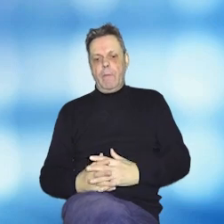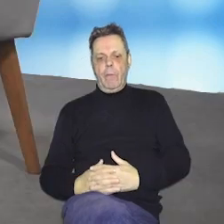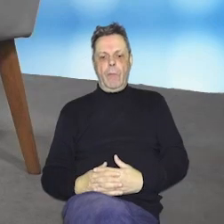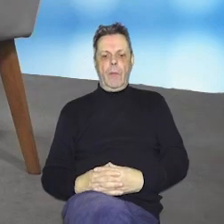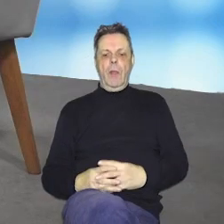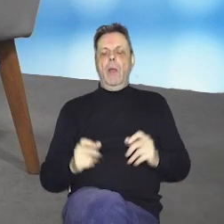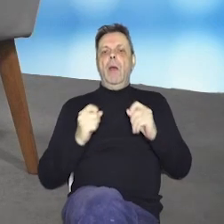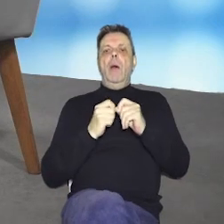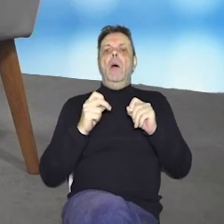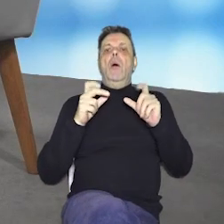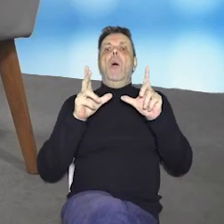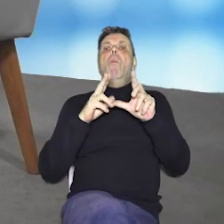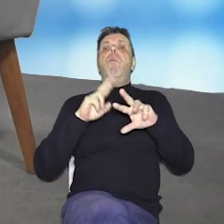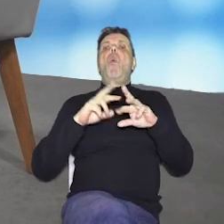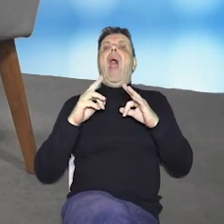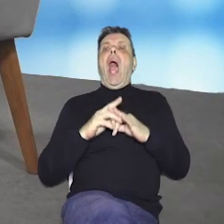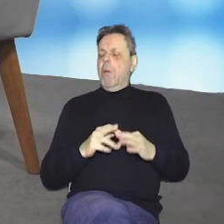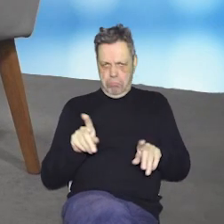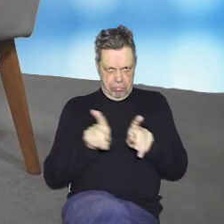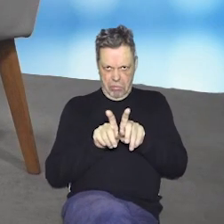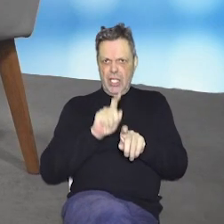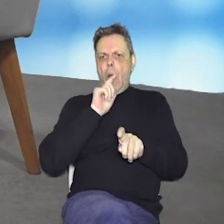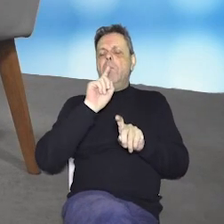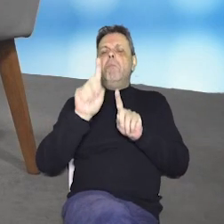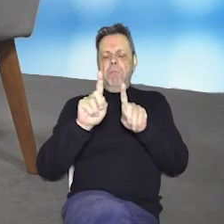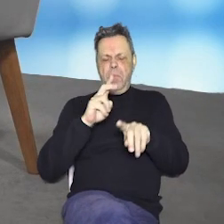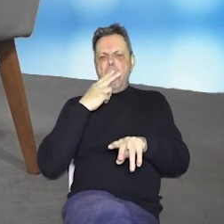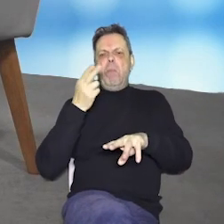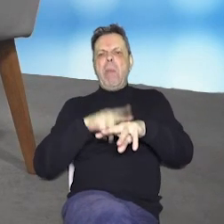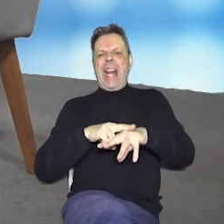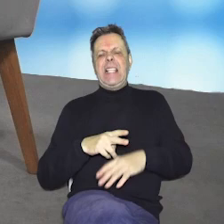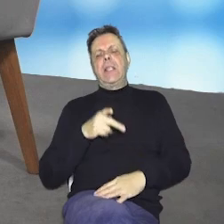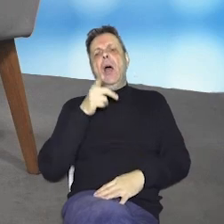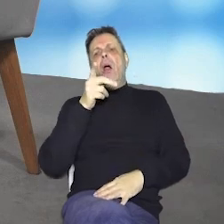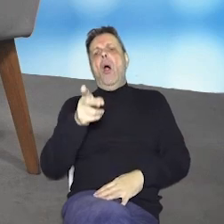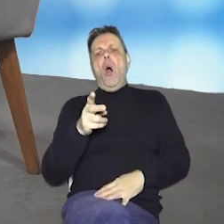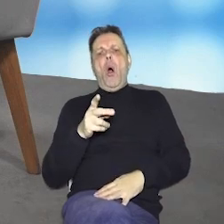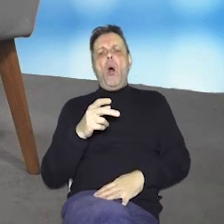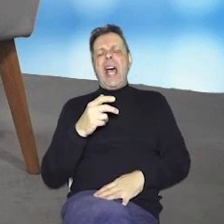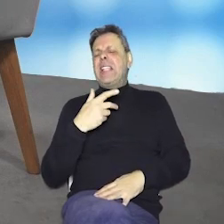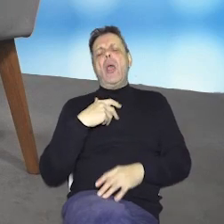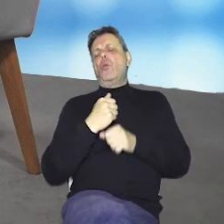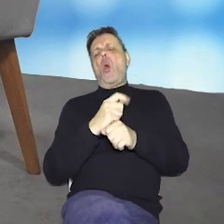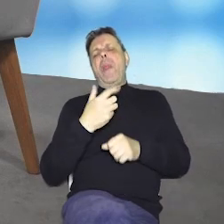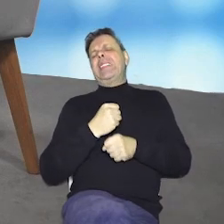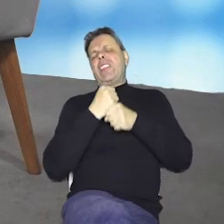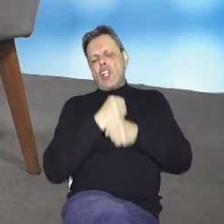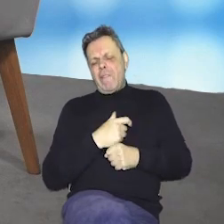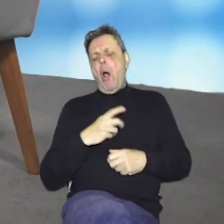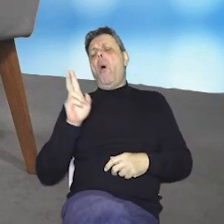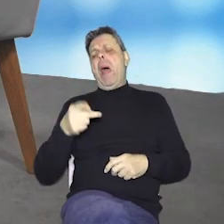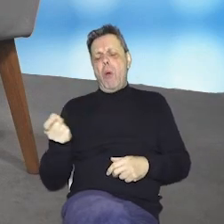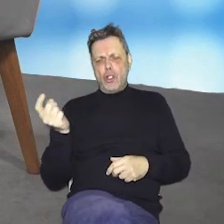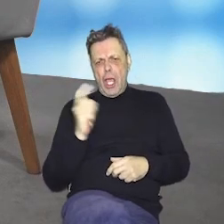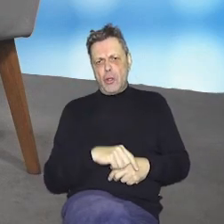primjer? Buha isto može biti parazit. Ona je parazit koji se na nama dugo ne zadržava. Mm-hmm. Koja može